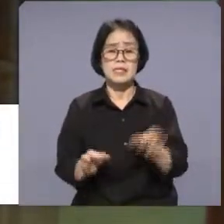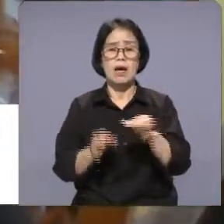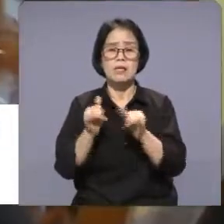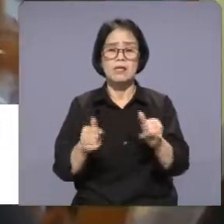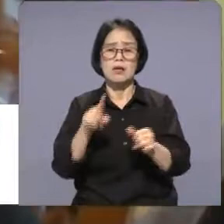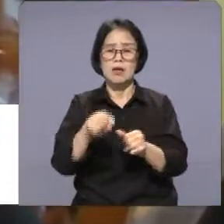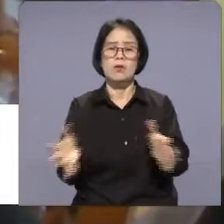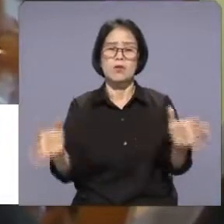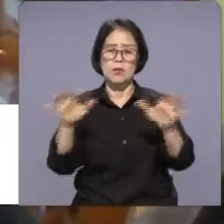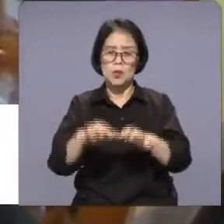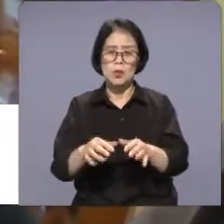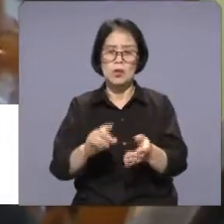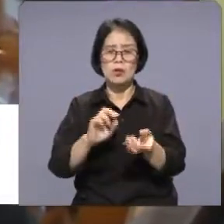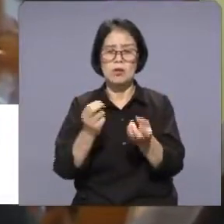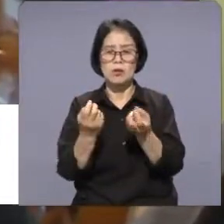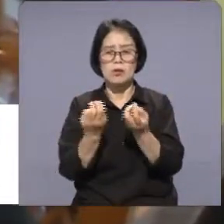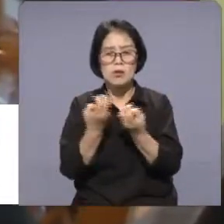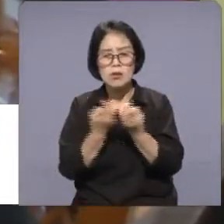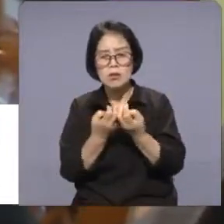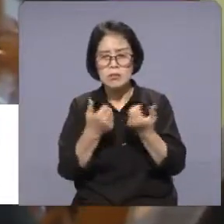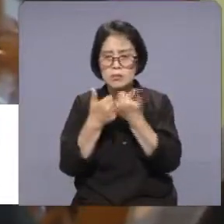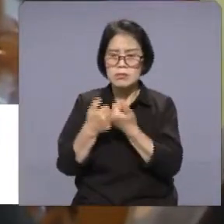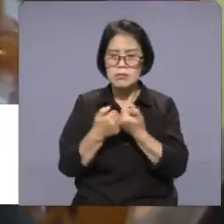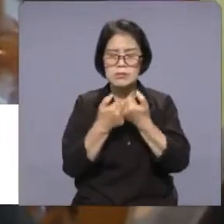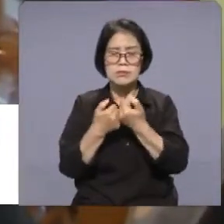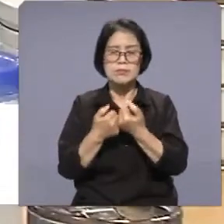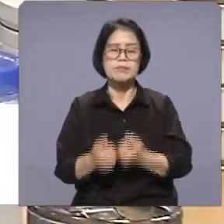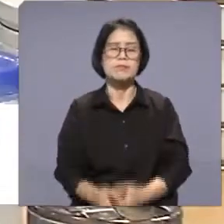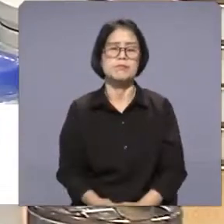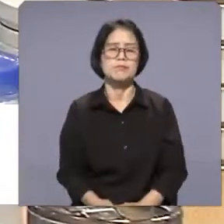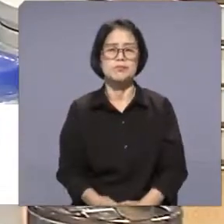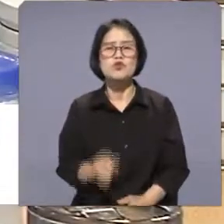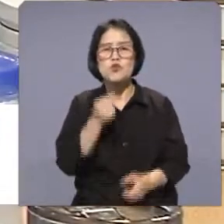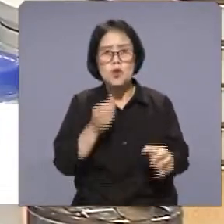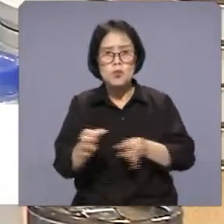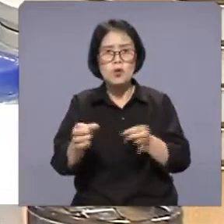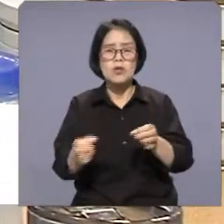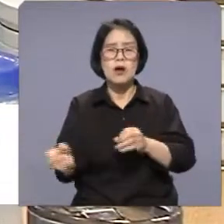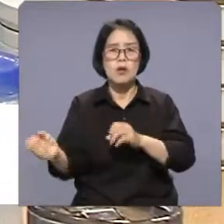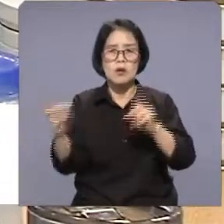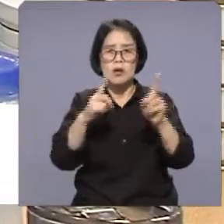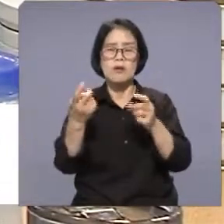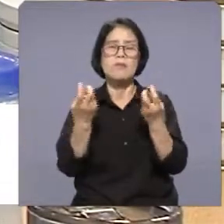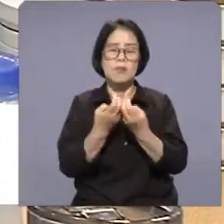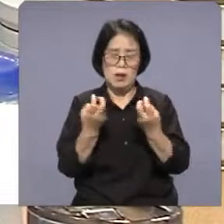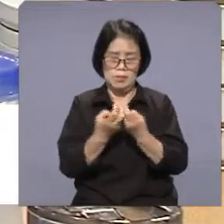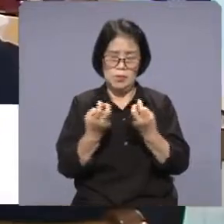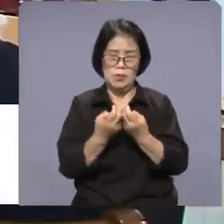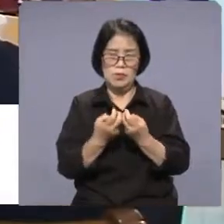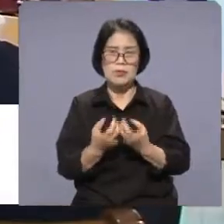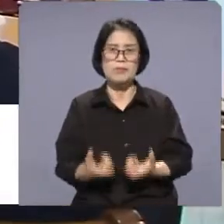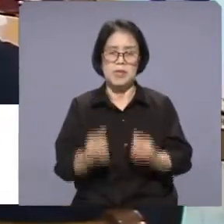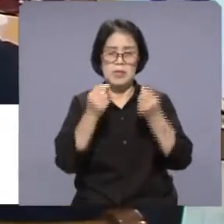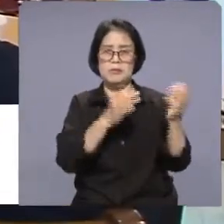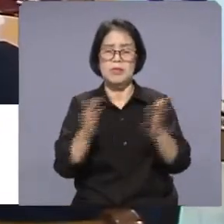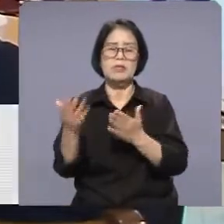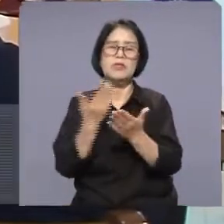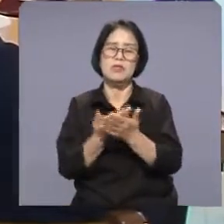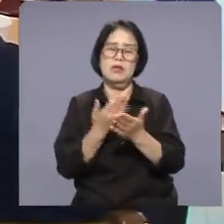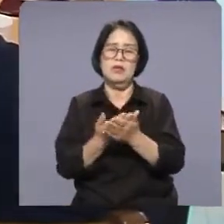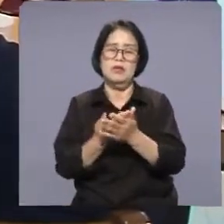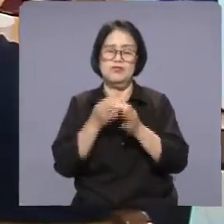한자리에 모여 대책 논의에 나섰습니다 골목상권을 되 살릴 방안을 하루속히 마련해 달라 고